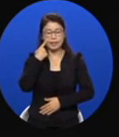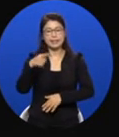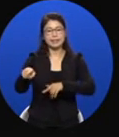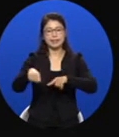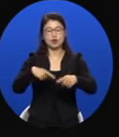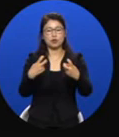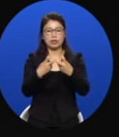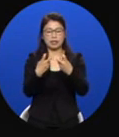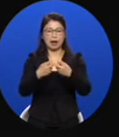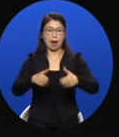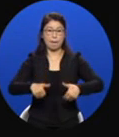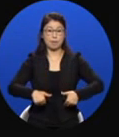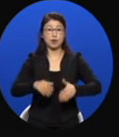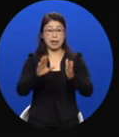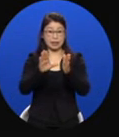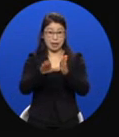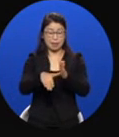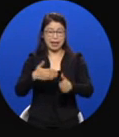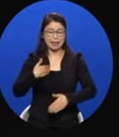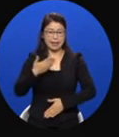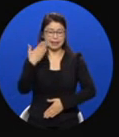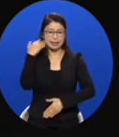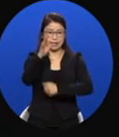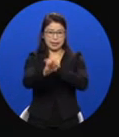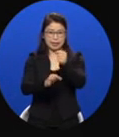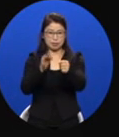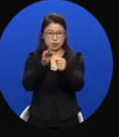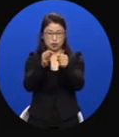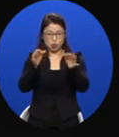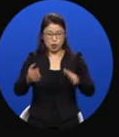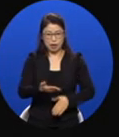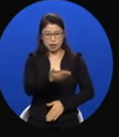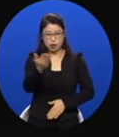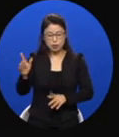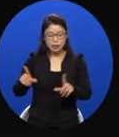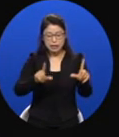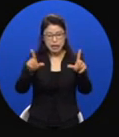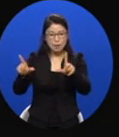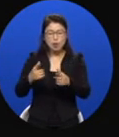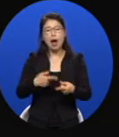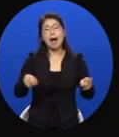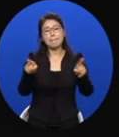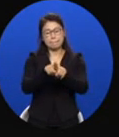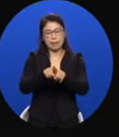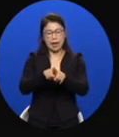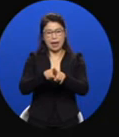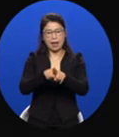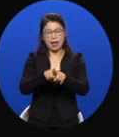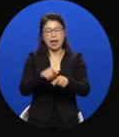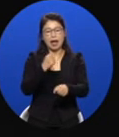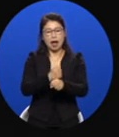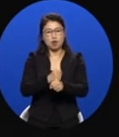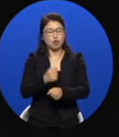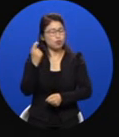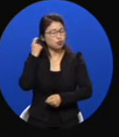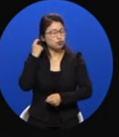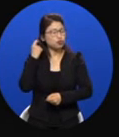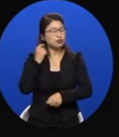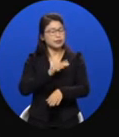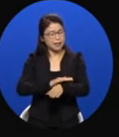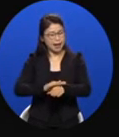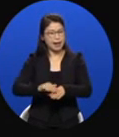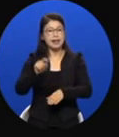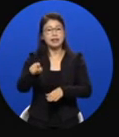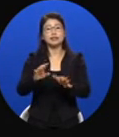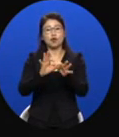정치가 필요한 시대입니다. 저는 지난 10년 동안 여러분의 삶을 들여다보고 여러분의 이야기를 들어왔습니다.